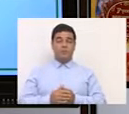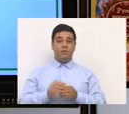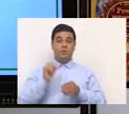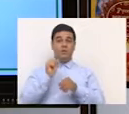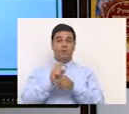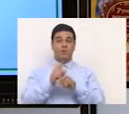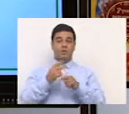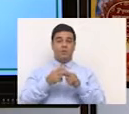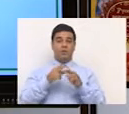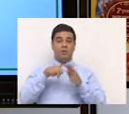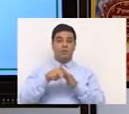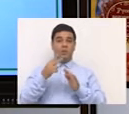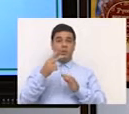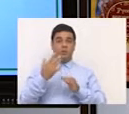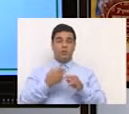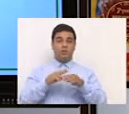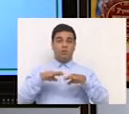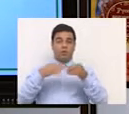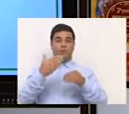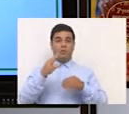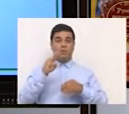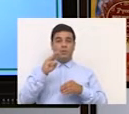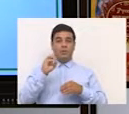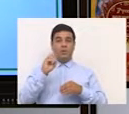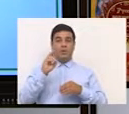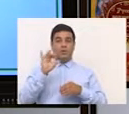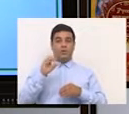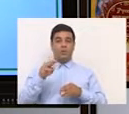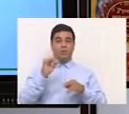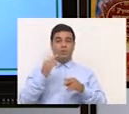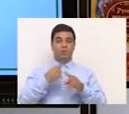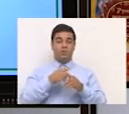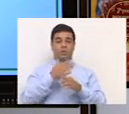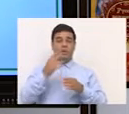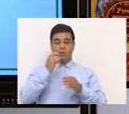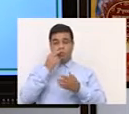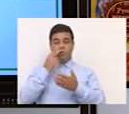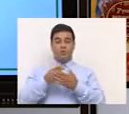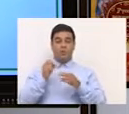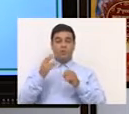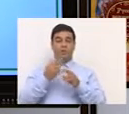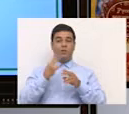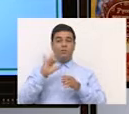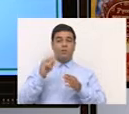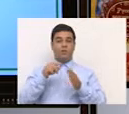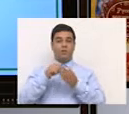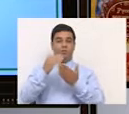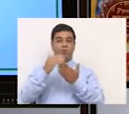Упражнение 25 предлагает вам текст. Прочитаем его и посмотрим, какие виды предложений в нем